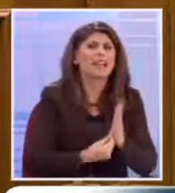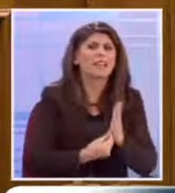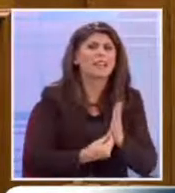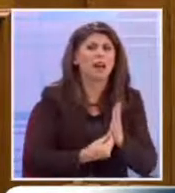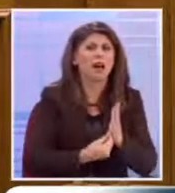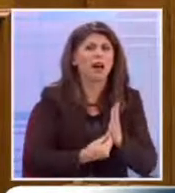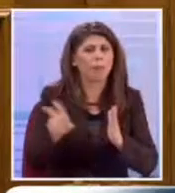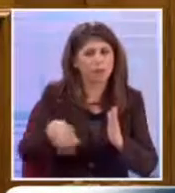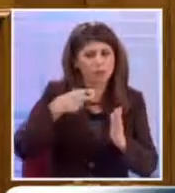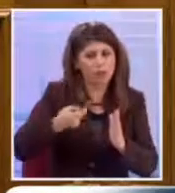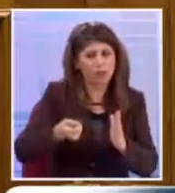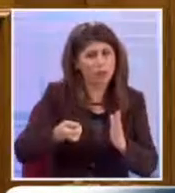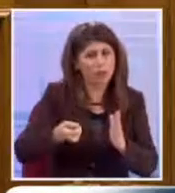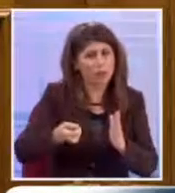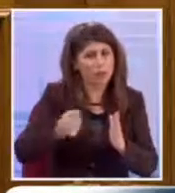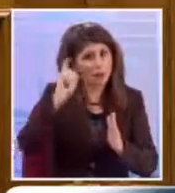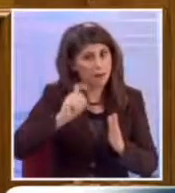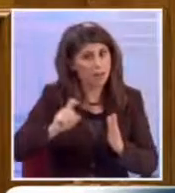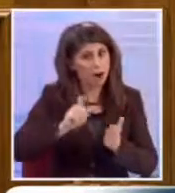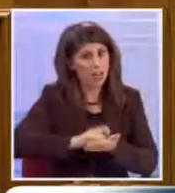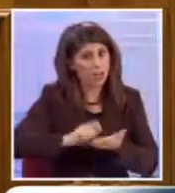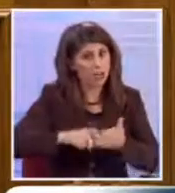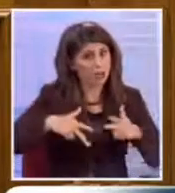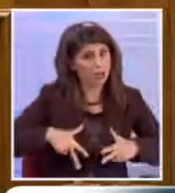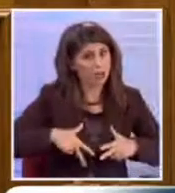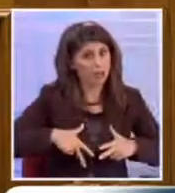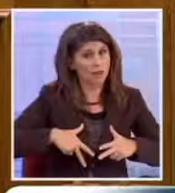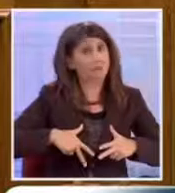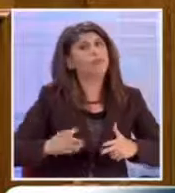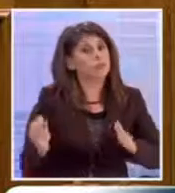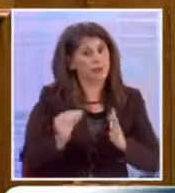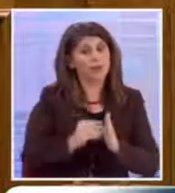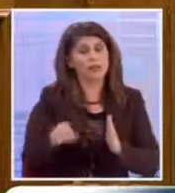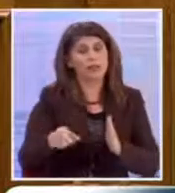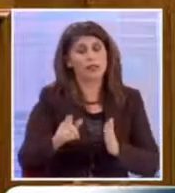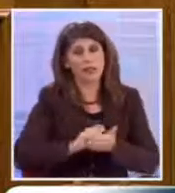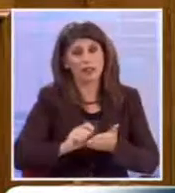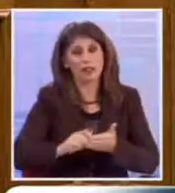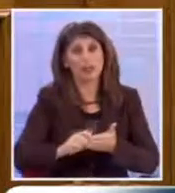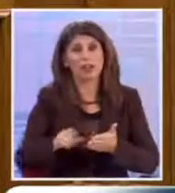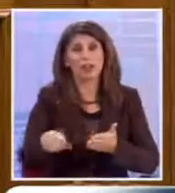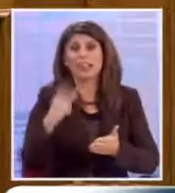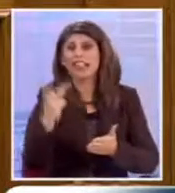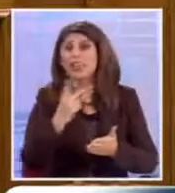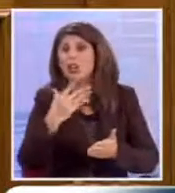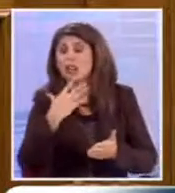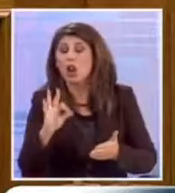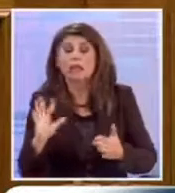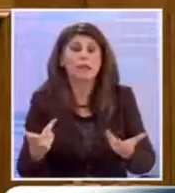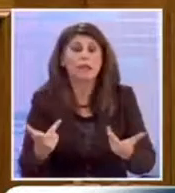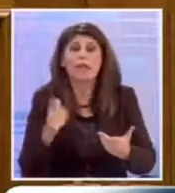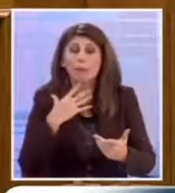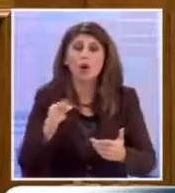εξαιρέθηκε η Μαγνησία. Μήπως ήταν γραφειοκρατικά και προκρίθηκαν τα γραφειοκρατικά κριτήρια έναντι των πραγματικών κοινωνικών λόγων?